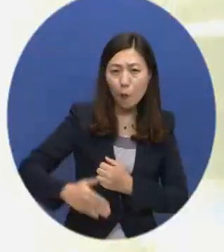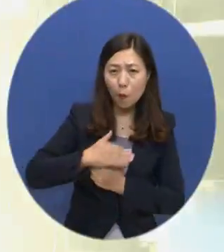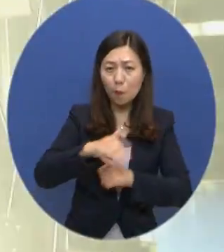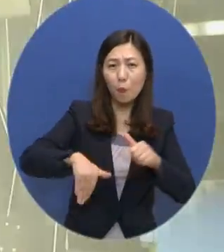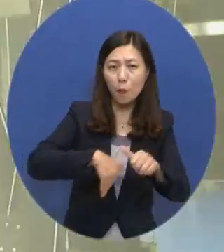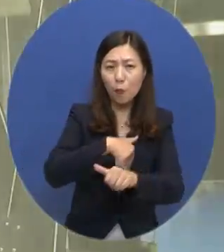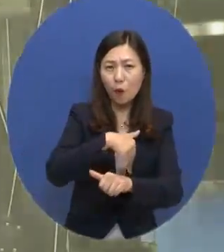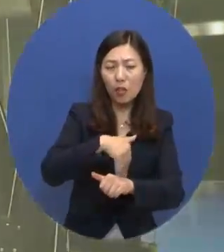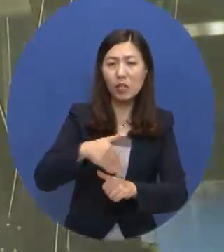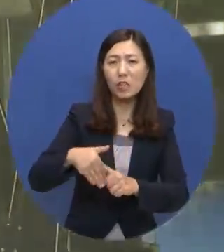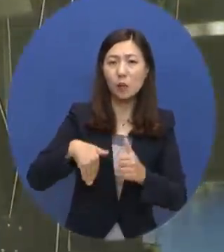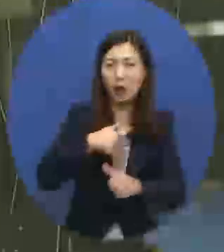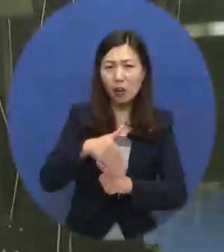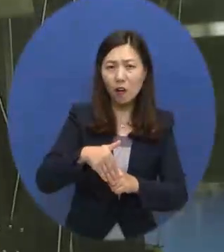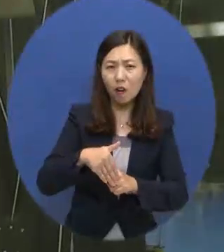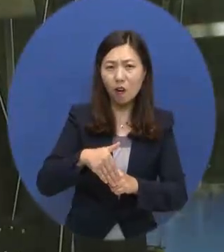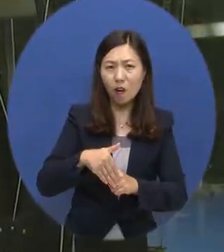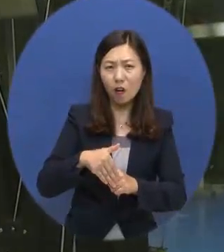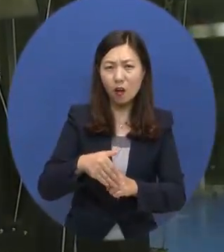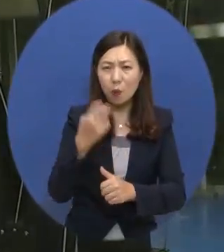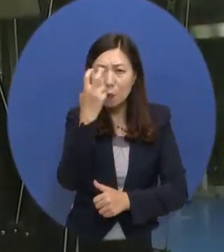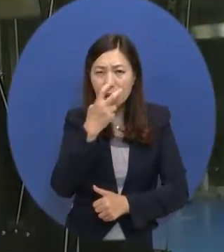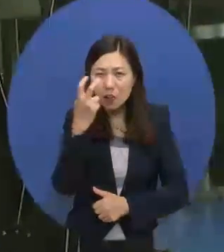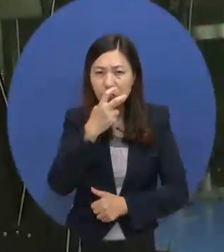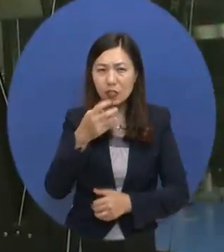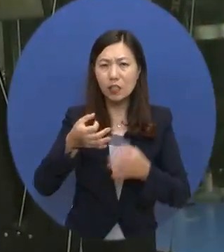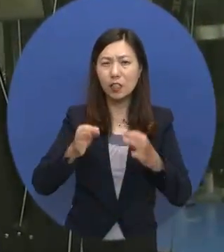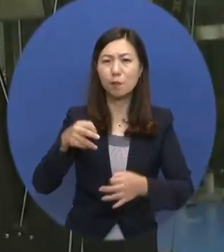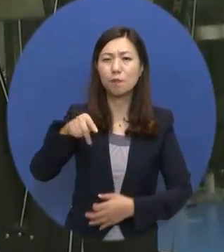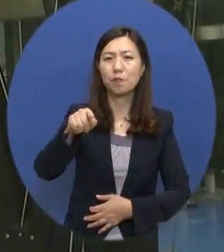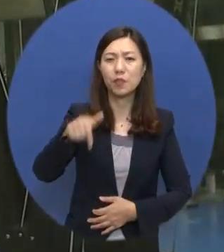휠체어 컬링 국가대표팀의 김석현 트레이너.